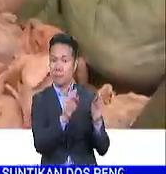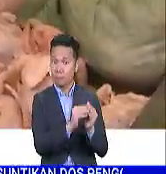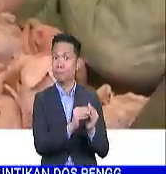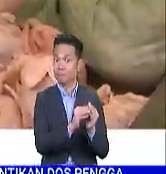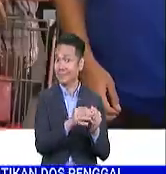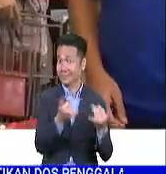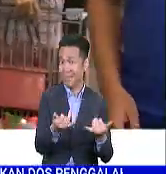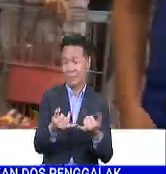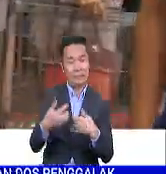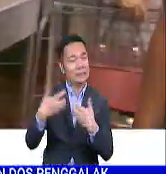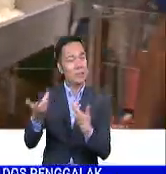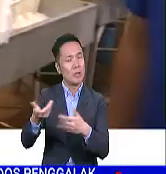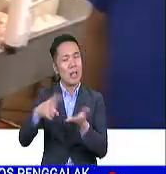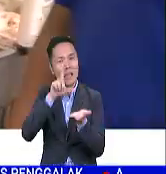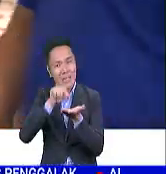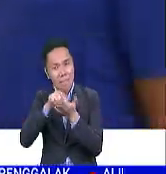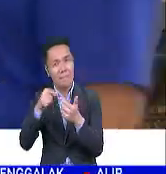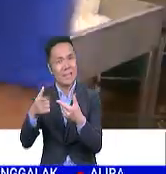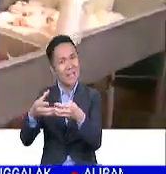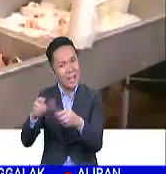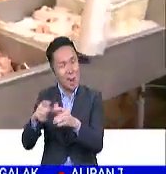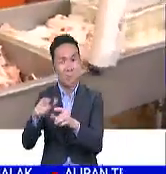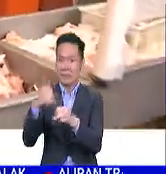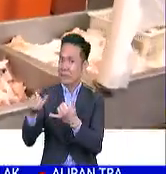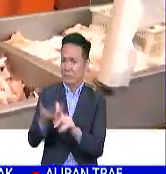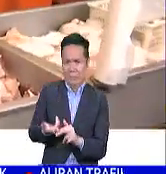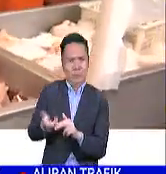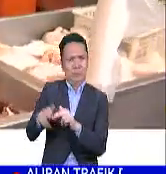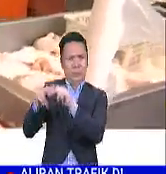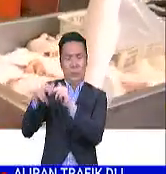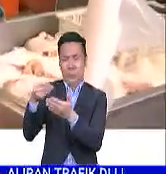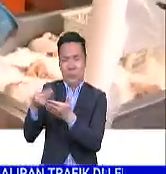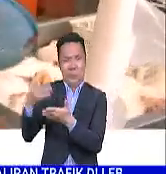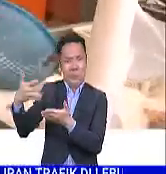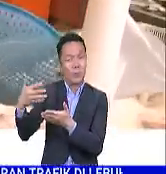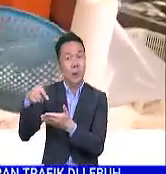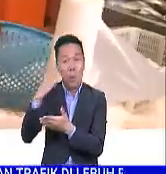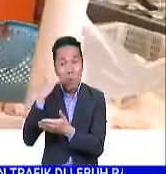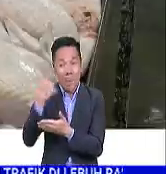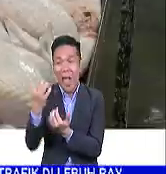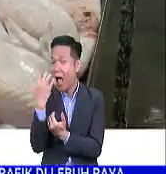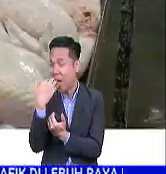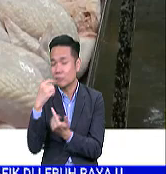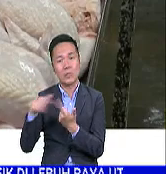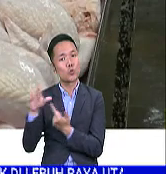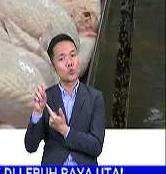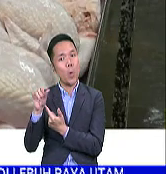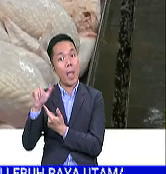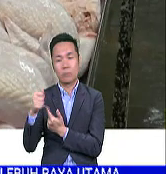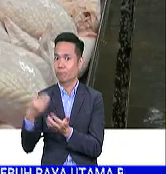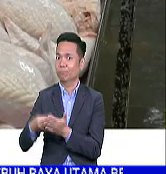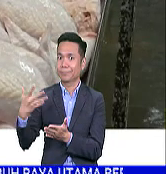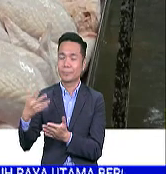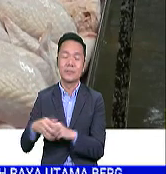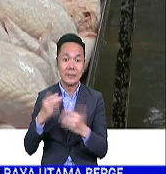berkenaan industri pengeluaran ayam dan telur yang menerima impak kenaikan mendadak kos input makanan jagung dan soya. Isnin lepas, Perdana